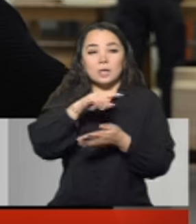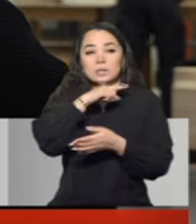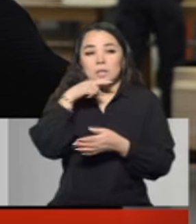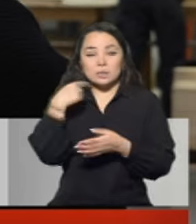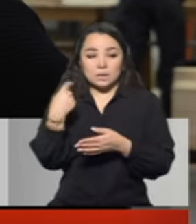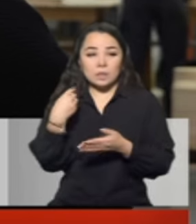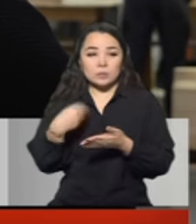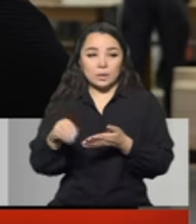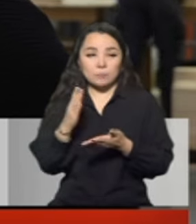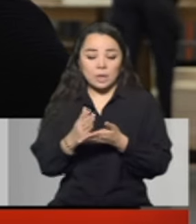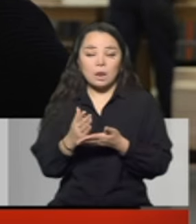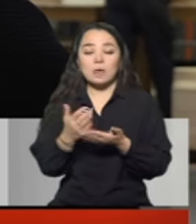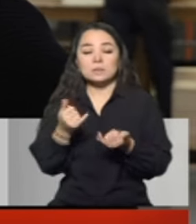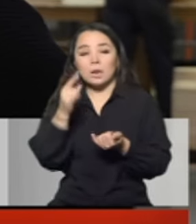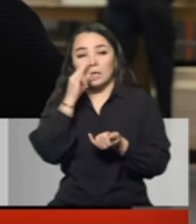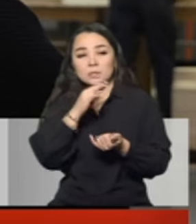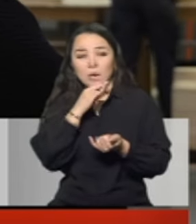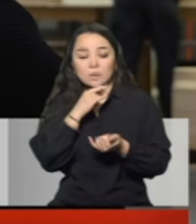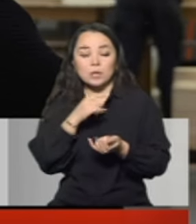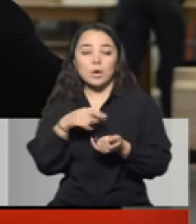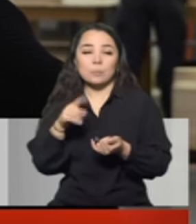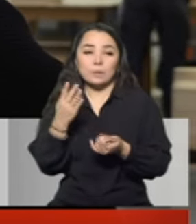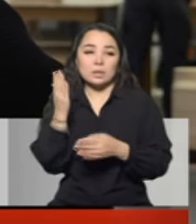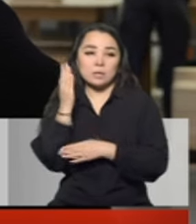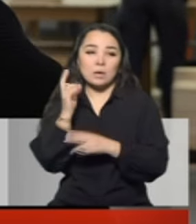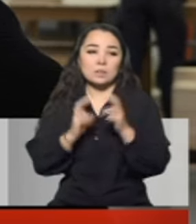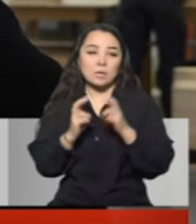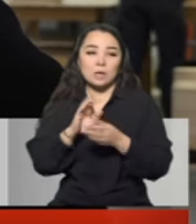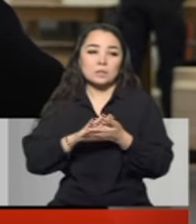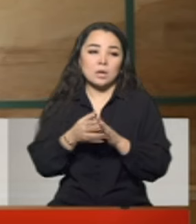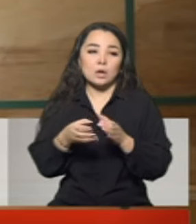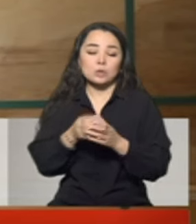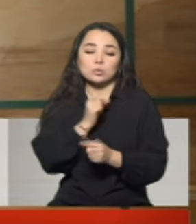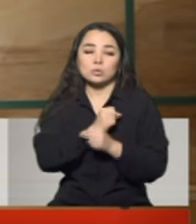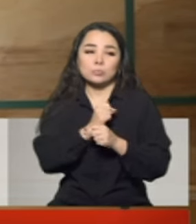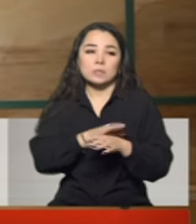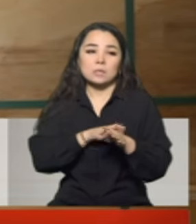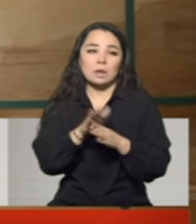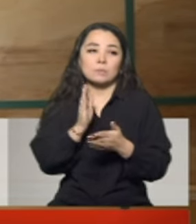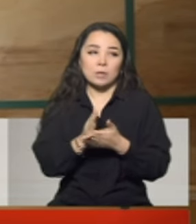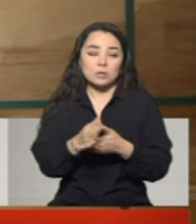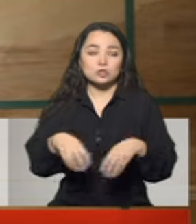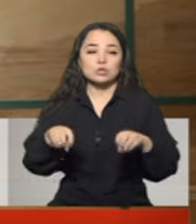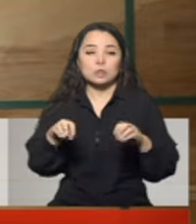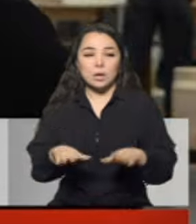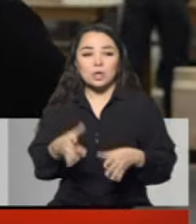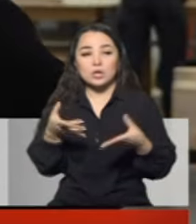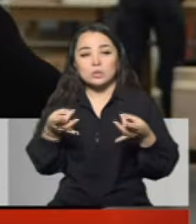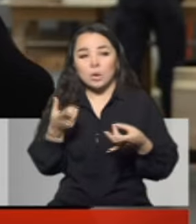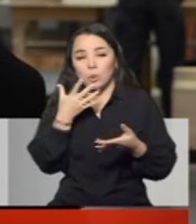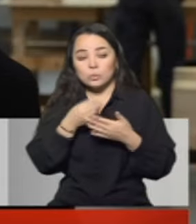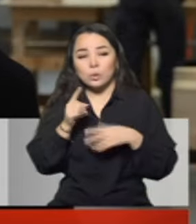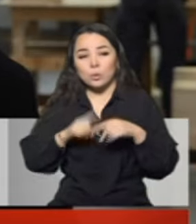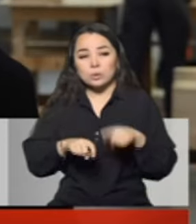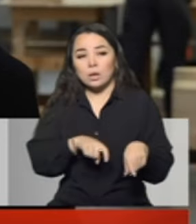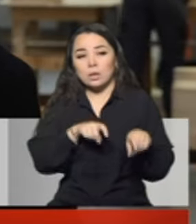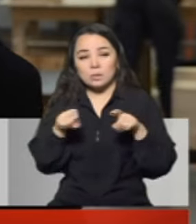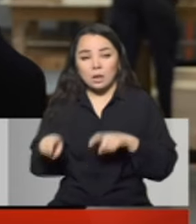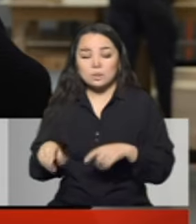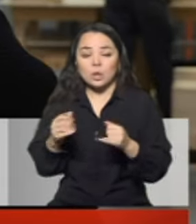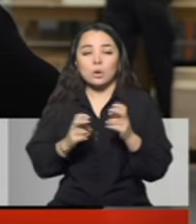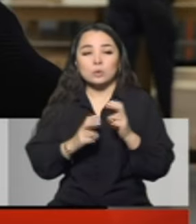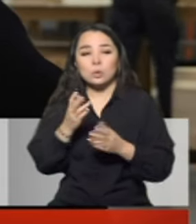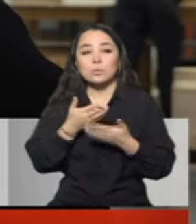Ағаштақтайды Ресейден аламыз. Қазір қазақстандық фанер шығаратын зауыттармен келісім жасап жатырмыз. Келешекте толық отандық шикізатқа көшу үшін өнімге